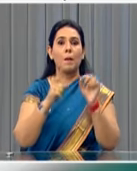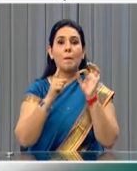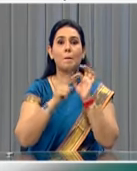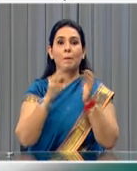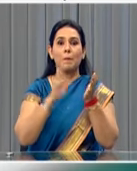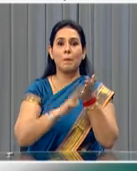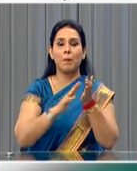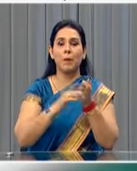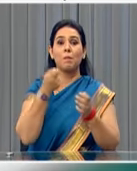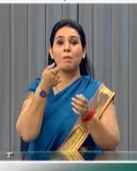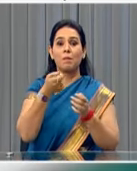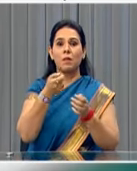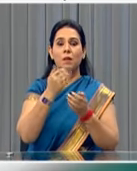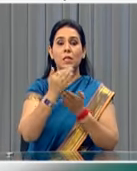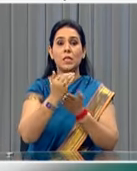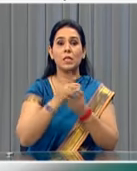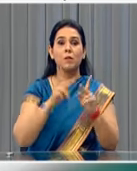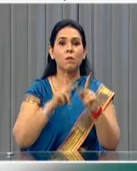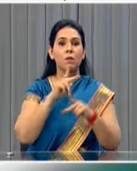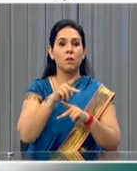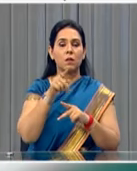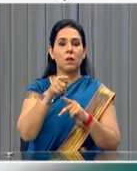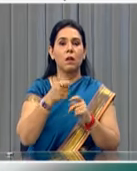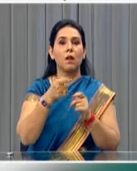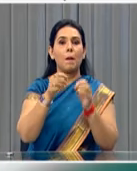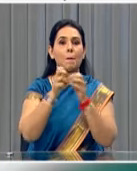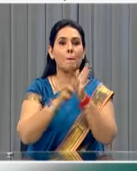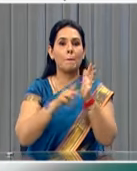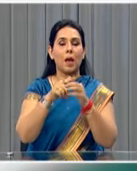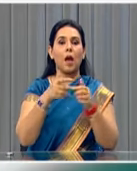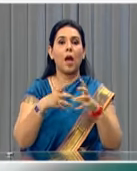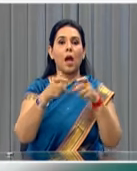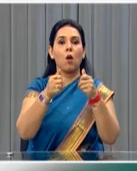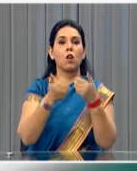प्रधानमंत्री जनधन योजना के अंतर्गत खाते खुलवाए